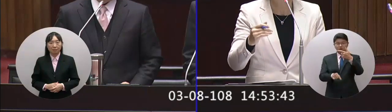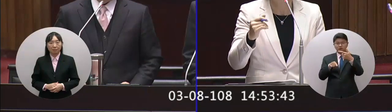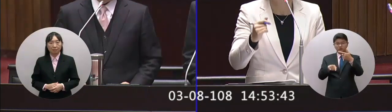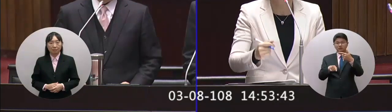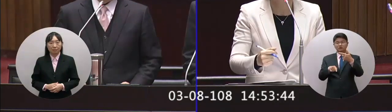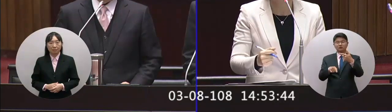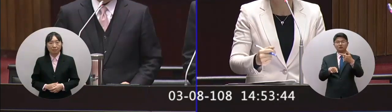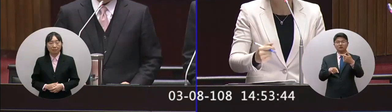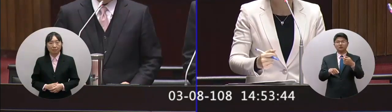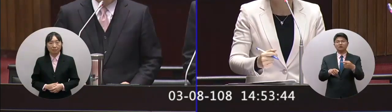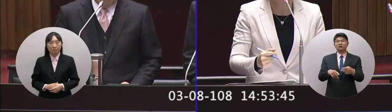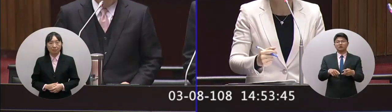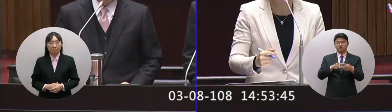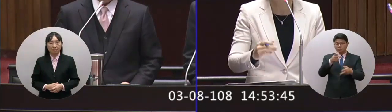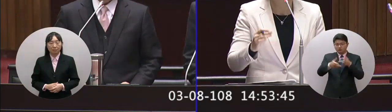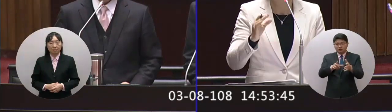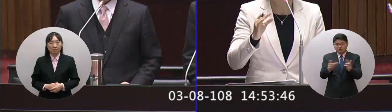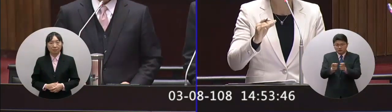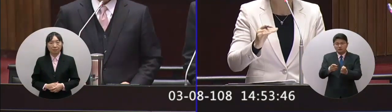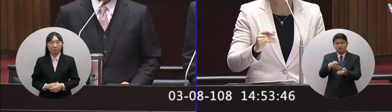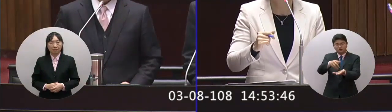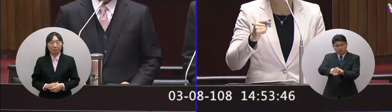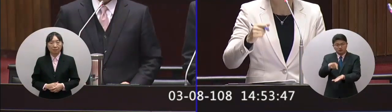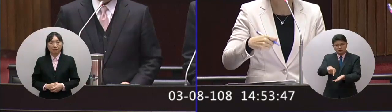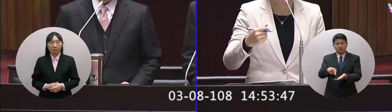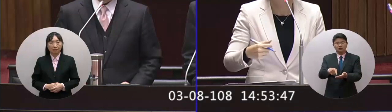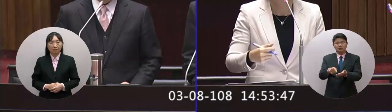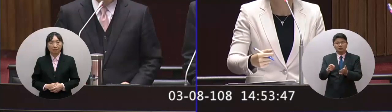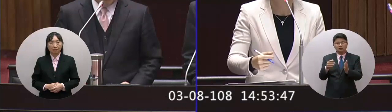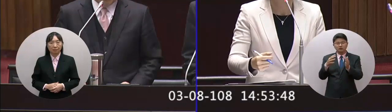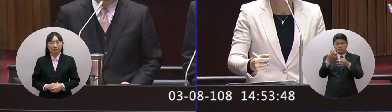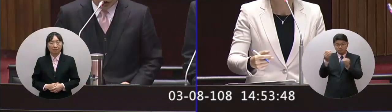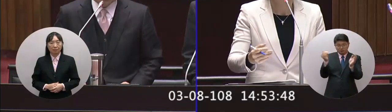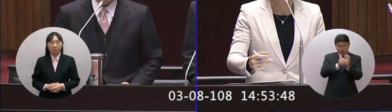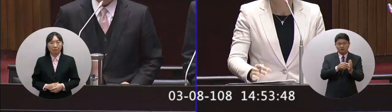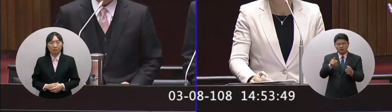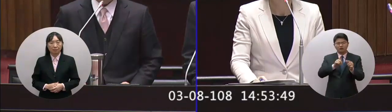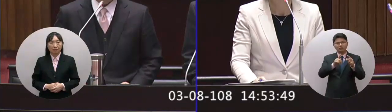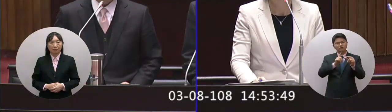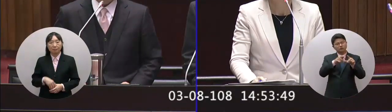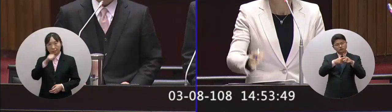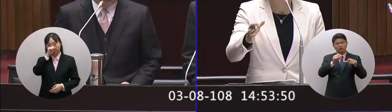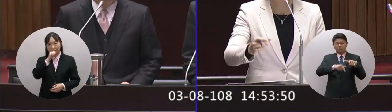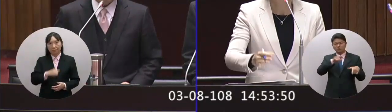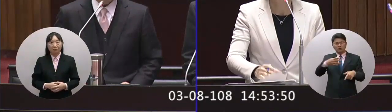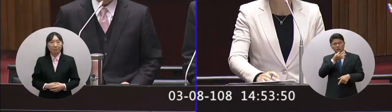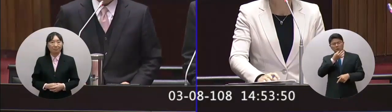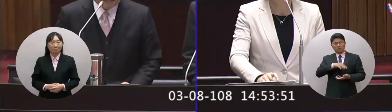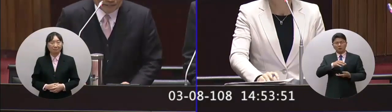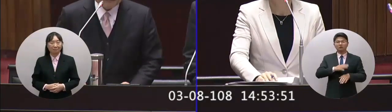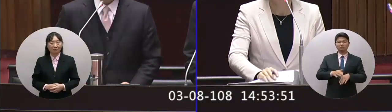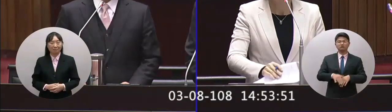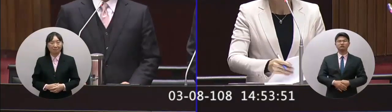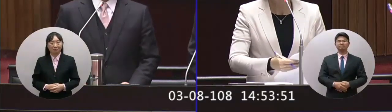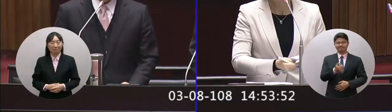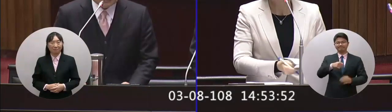6月这个工厂零灯到期之后，其实在中小企业是会足惊吓的， 好 不？好。好，感谢院